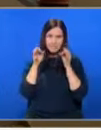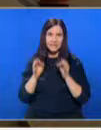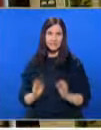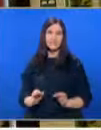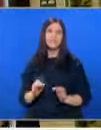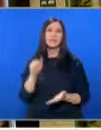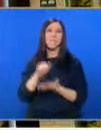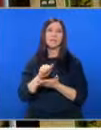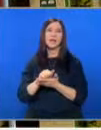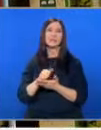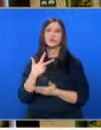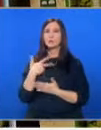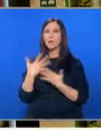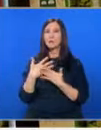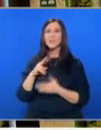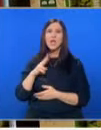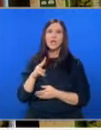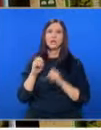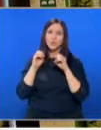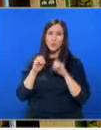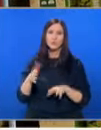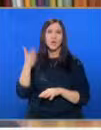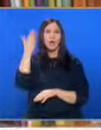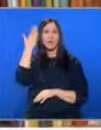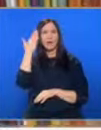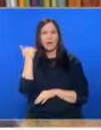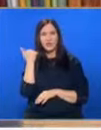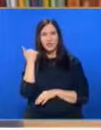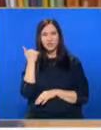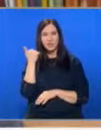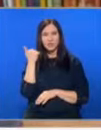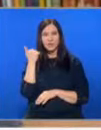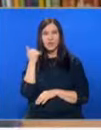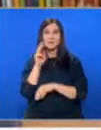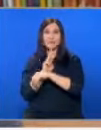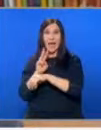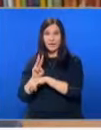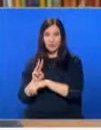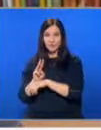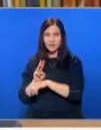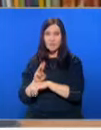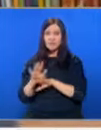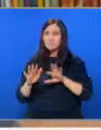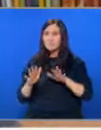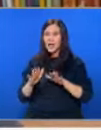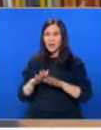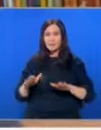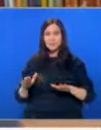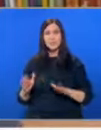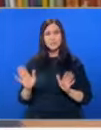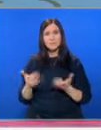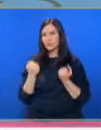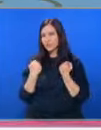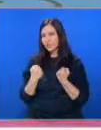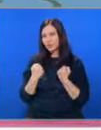си в социалните мрежи или пък се допускат грешки в сайтовете. Някак си децата заживяват